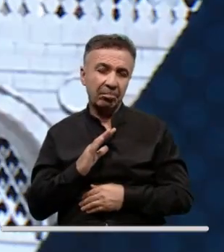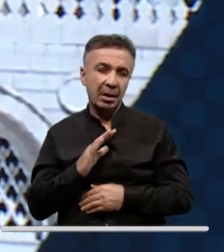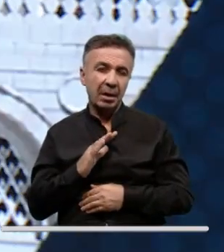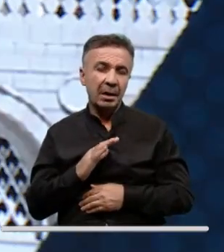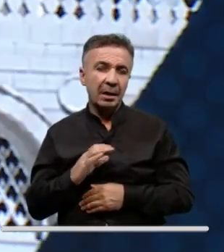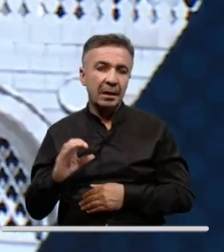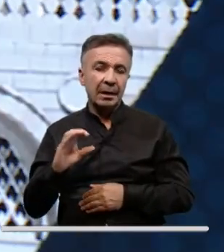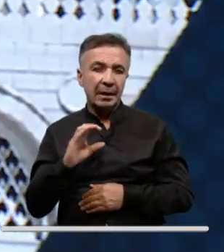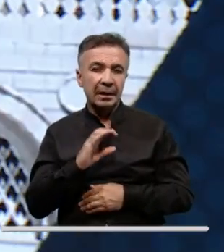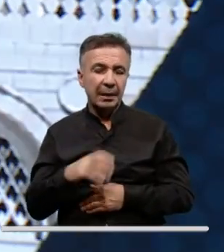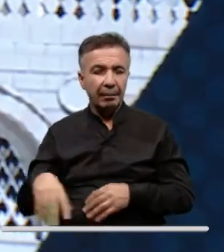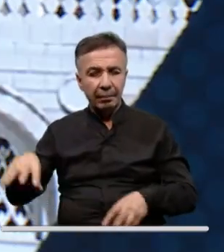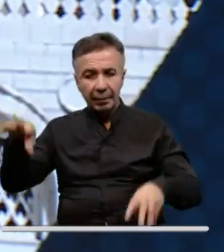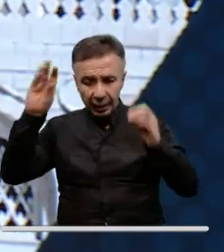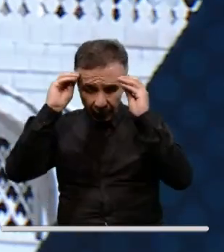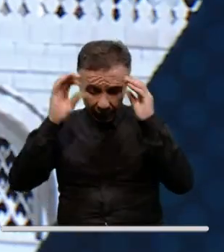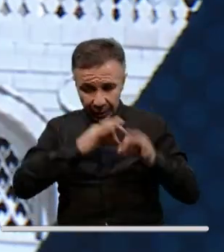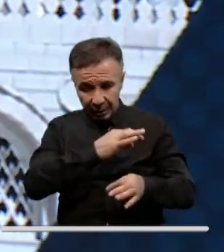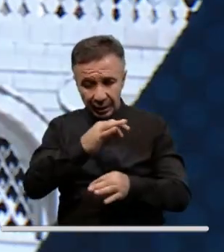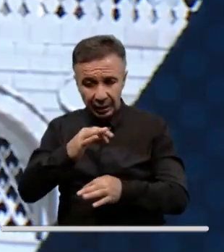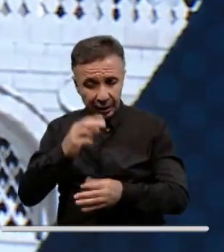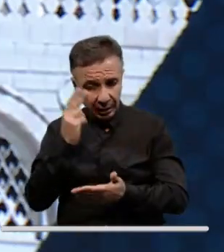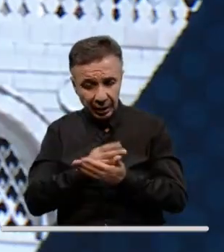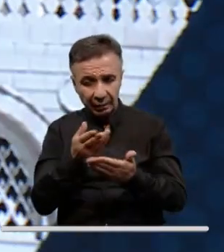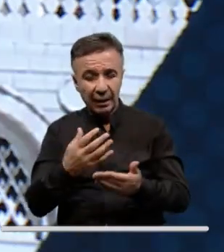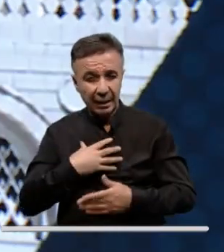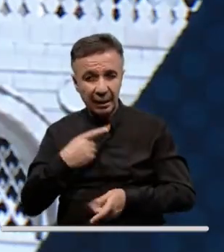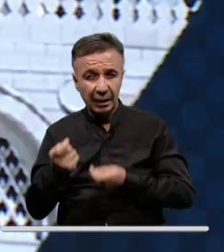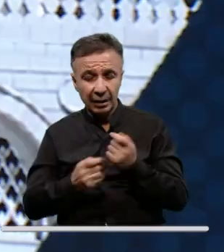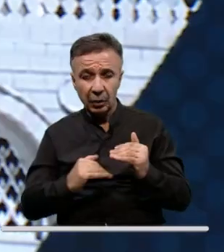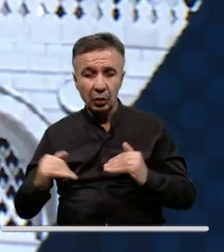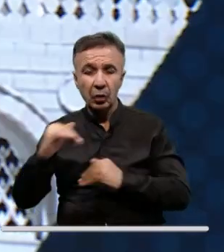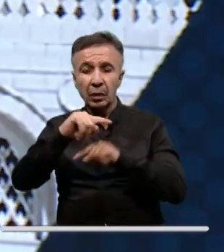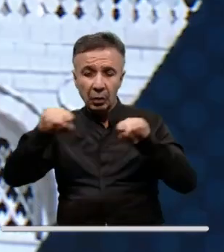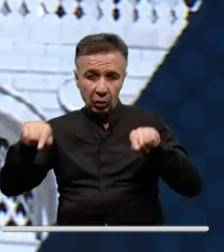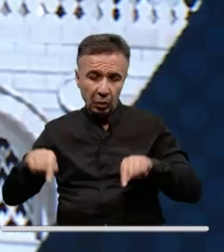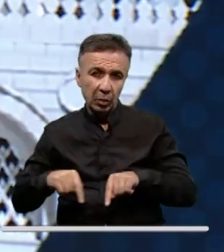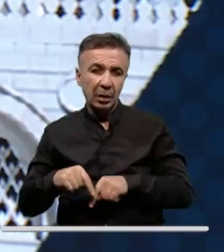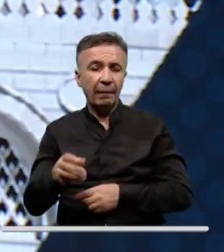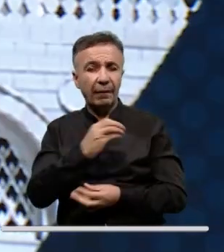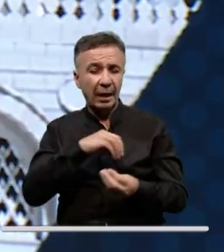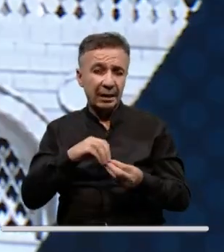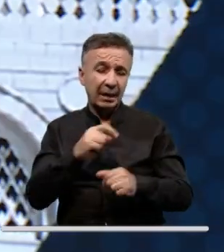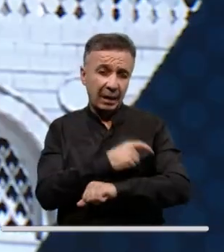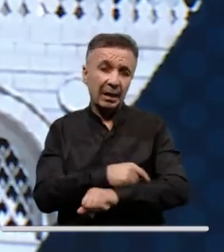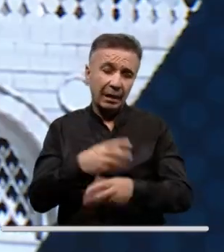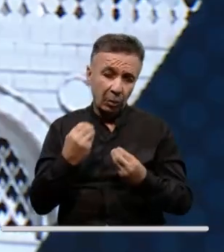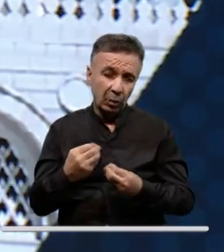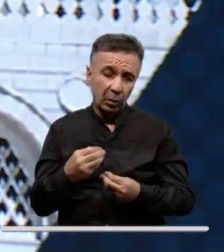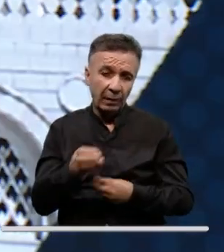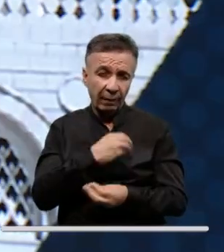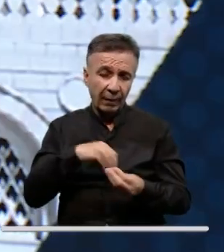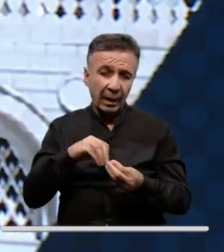vardır ondan dolayı din işte yüksek kurulumuz öteden beri Faizin haram olduğunu faiz vermenin faiz